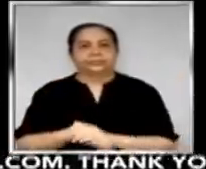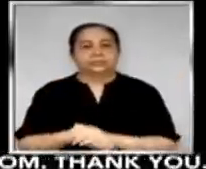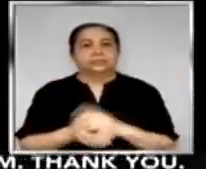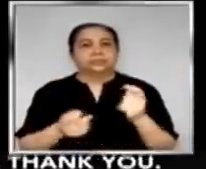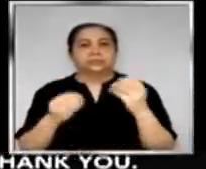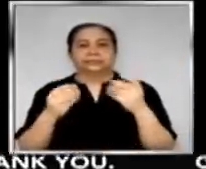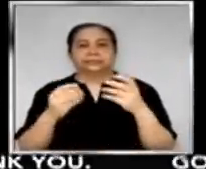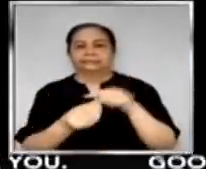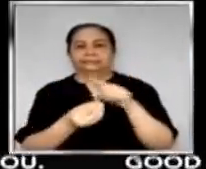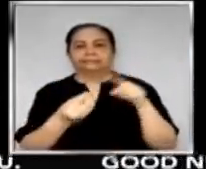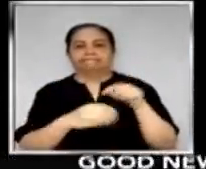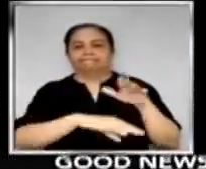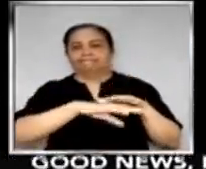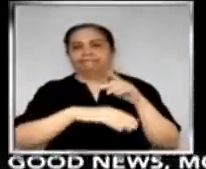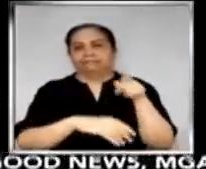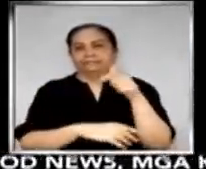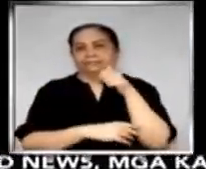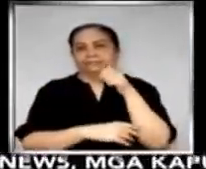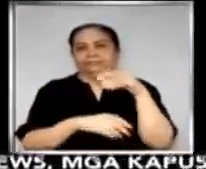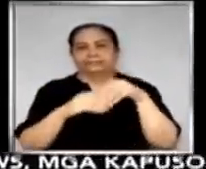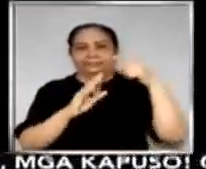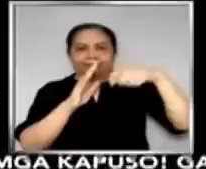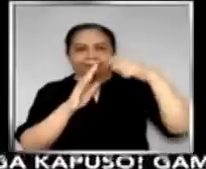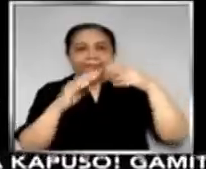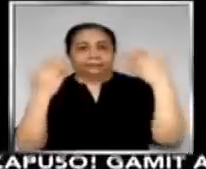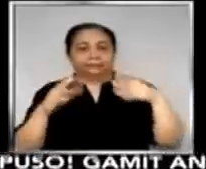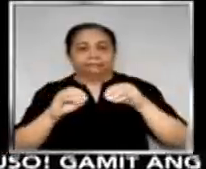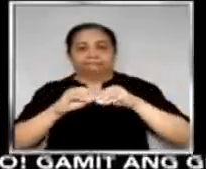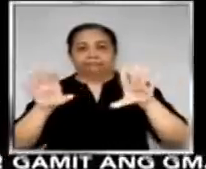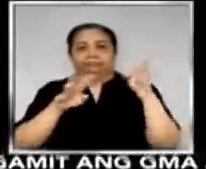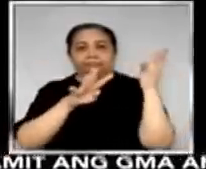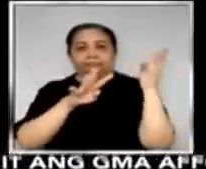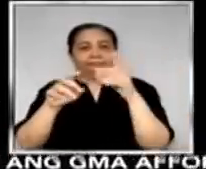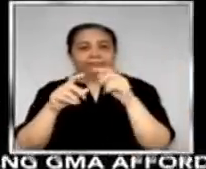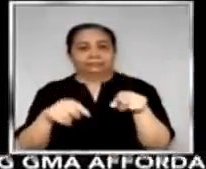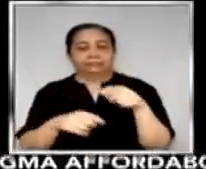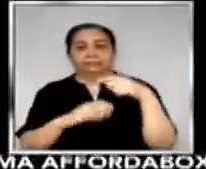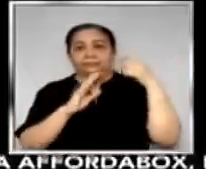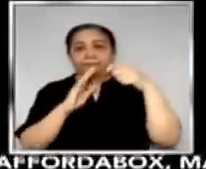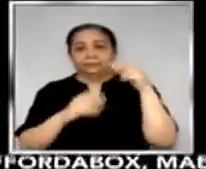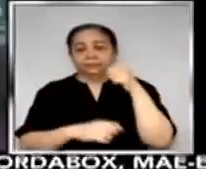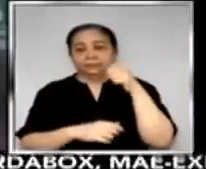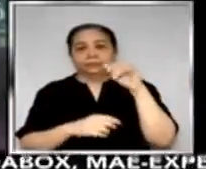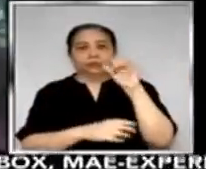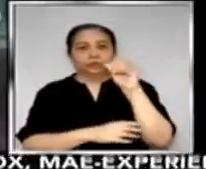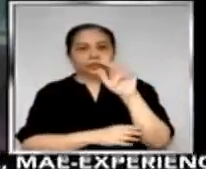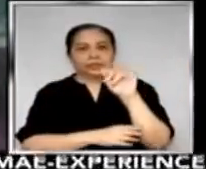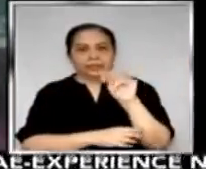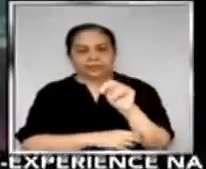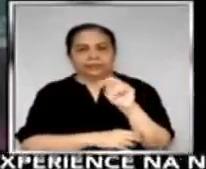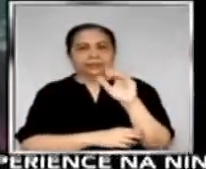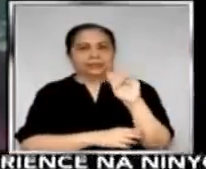sa social media ang babaeng nasa video matapos itong i-upload ng katapat niyang pasahero na si Jonaline Kaadan. Hindi po biro